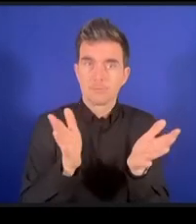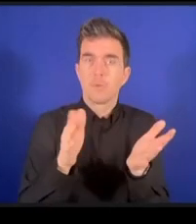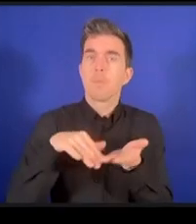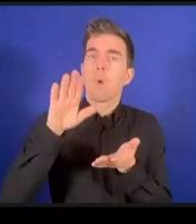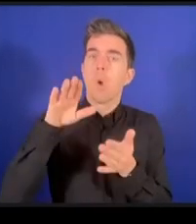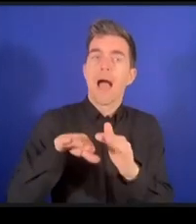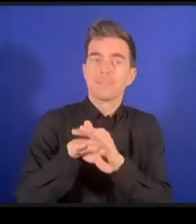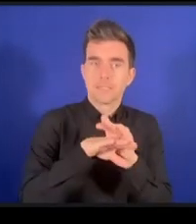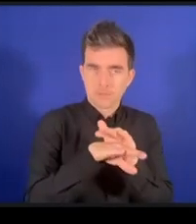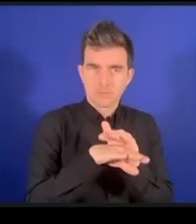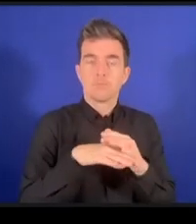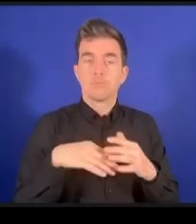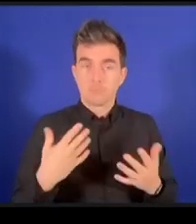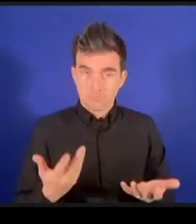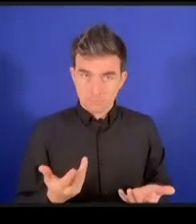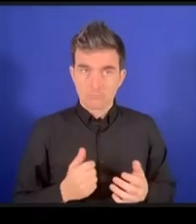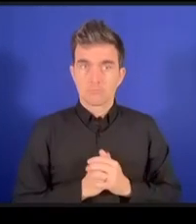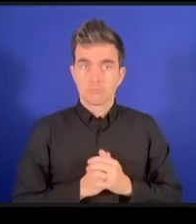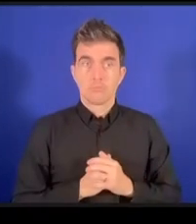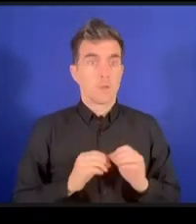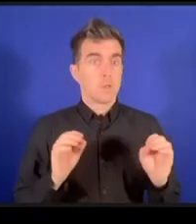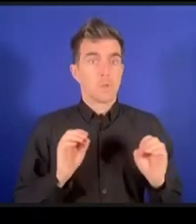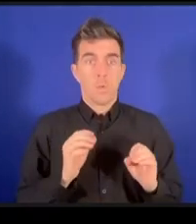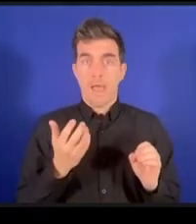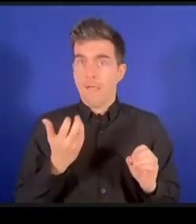делает технологии недоступными